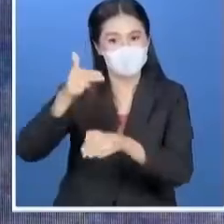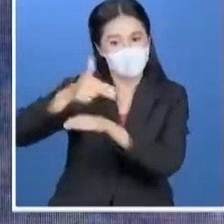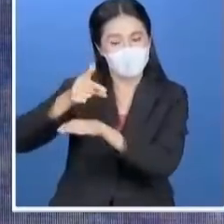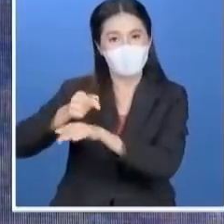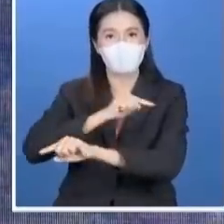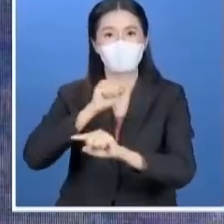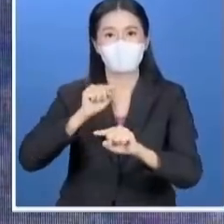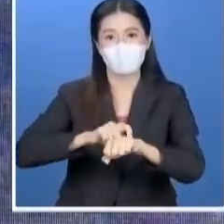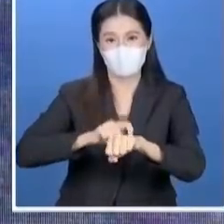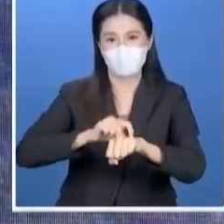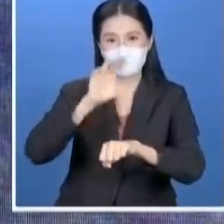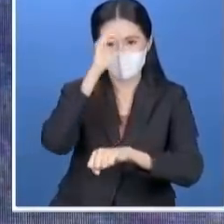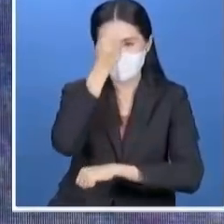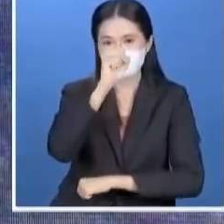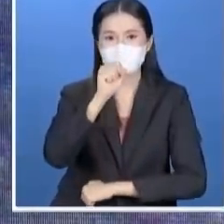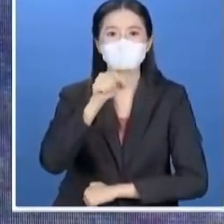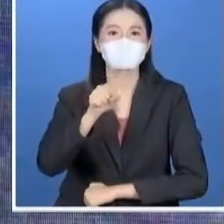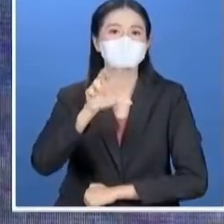นี้เมื่อเวลา